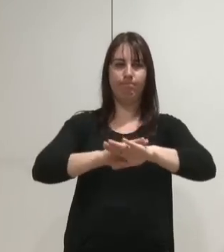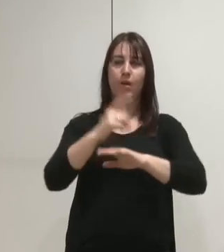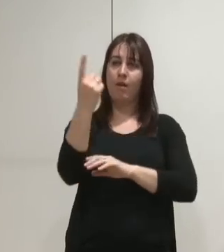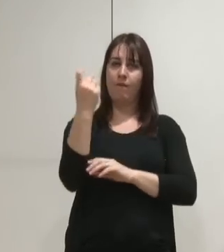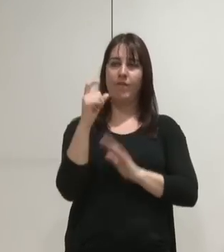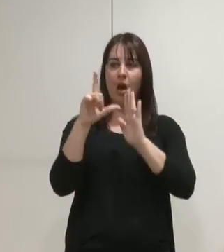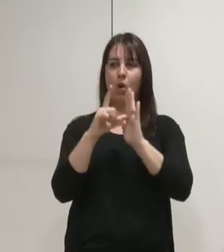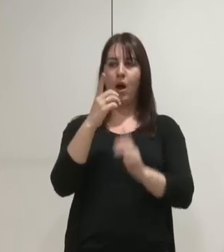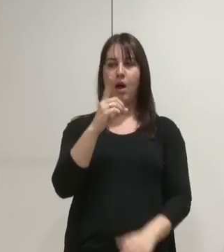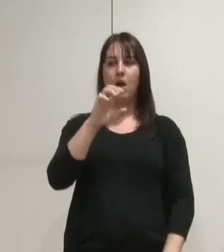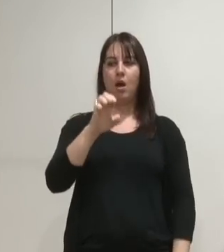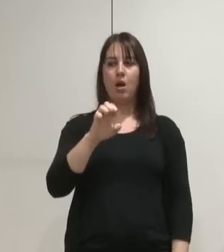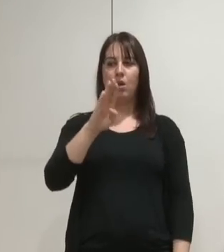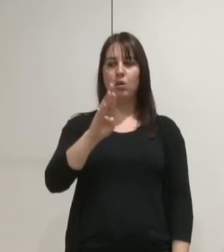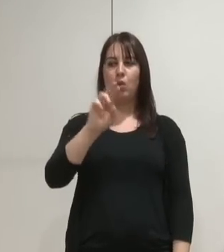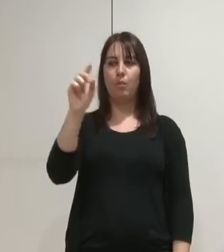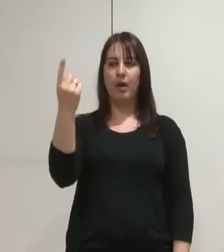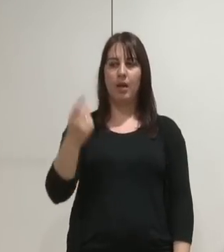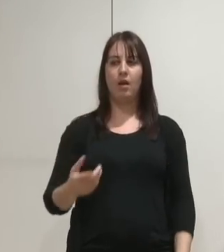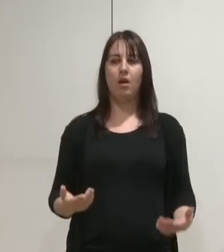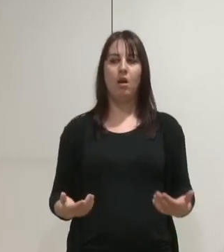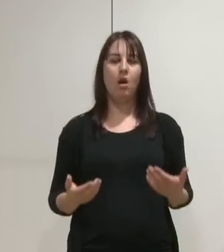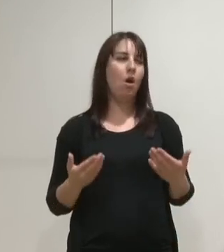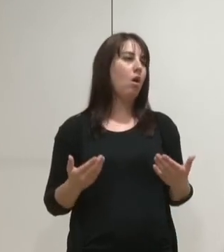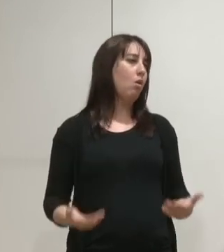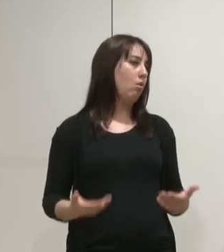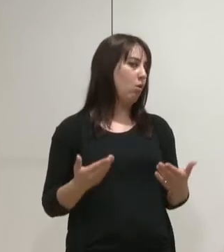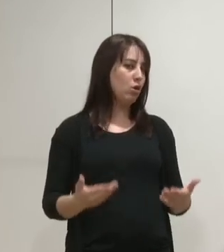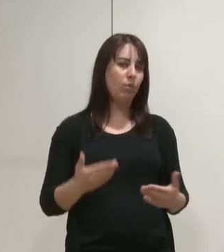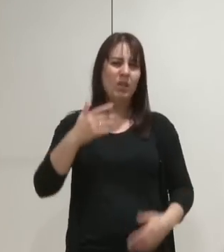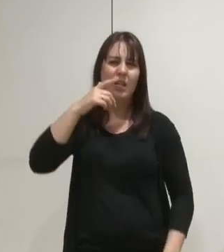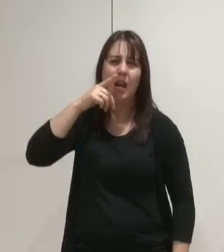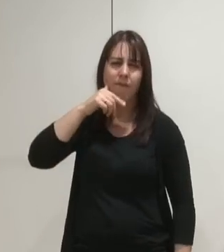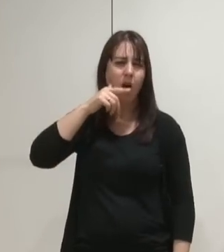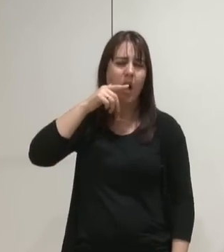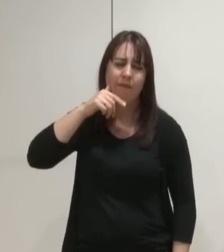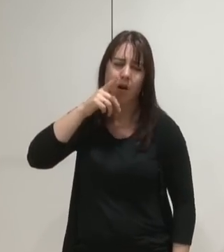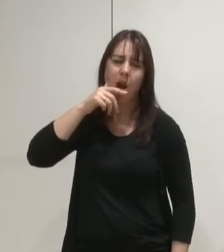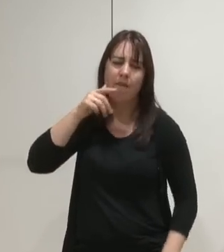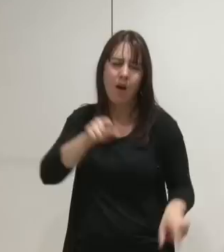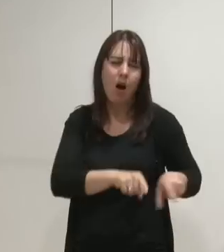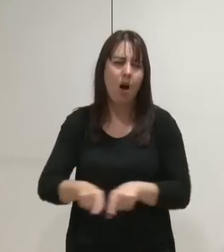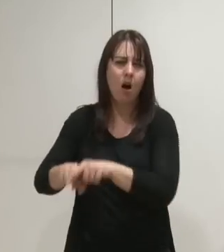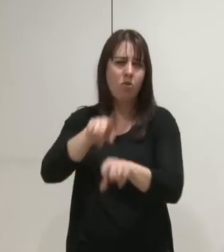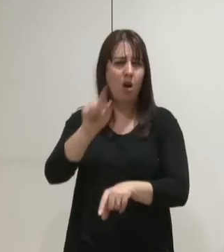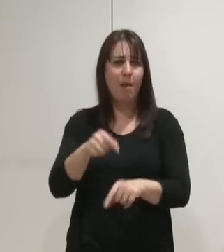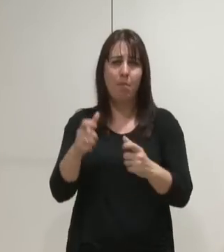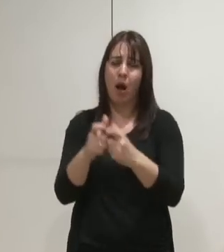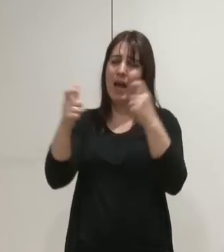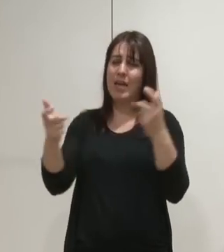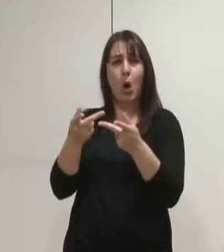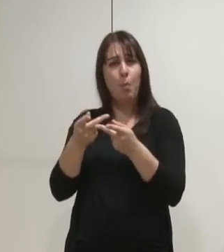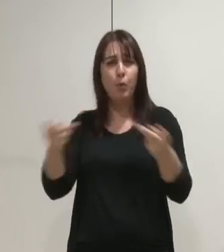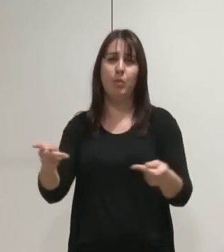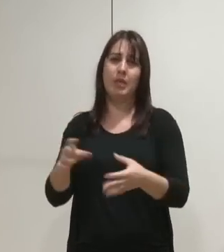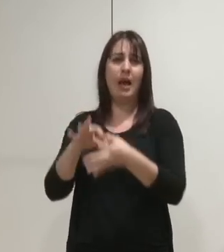Bray euh en disant que aujourd'hui l'ensemble des efforts devrait être consacré à l'école publique laïque garante